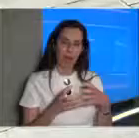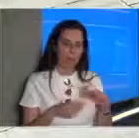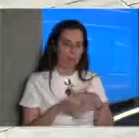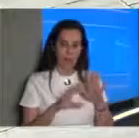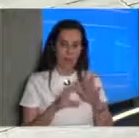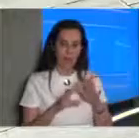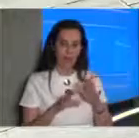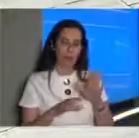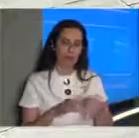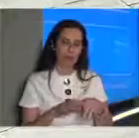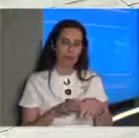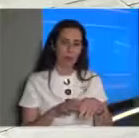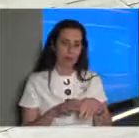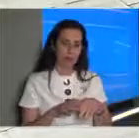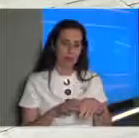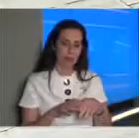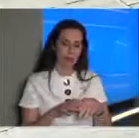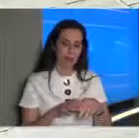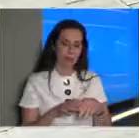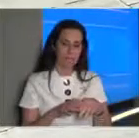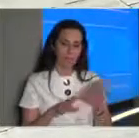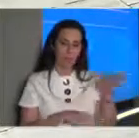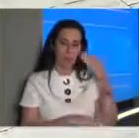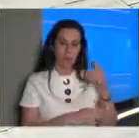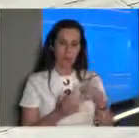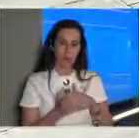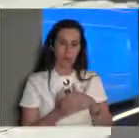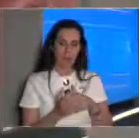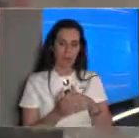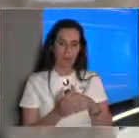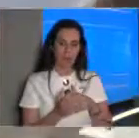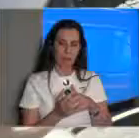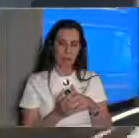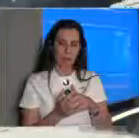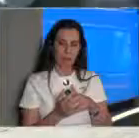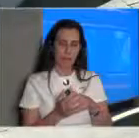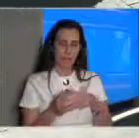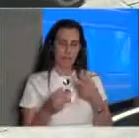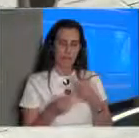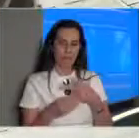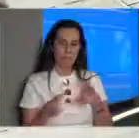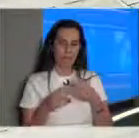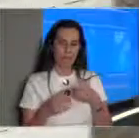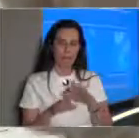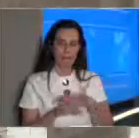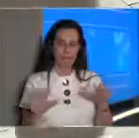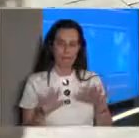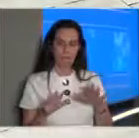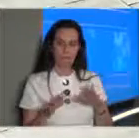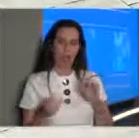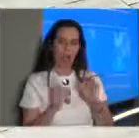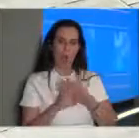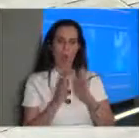לי על הביטוי, גם ככה עולה, המדינה אחד עוזר לשני, לא איך לעזור לשלישי, אלא